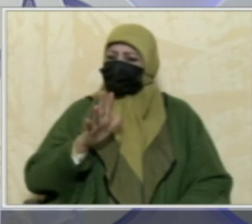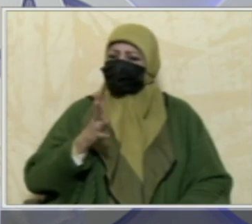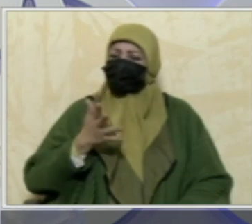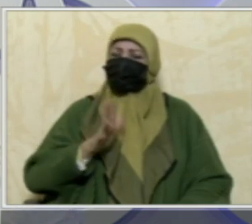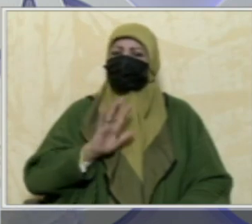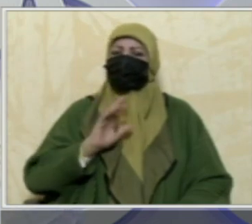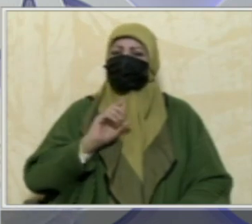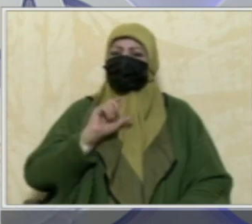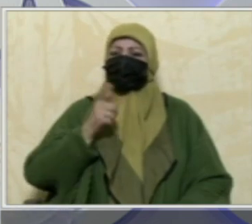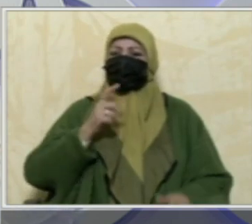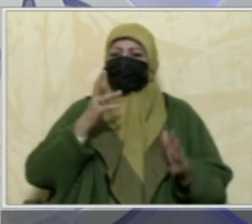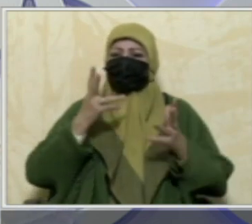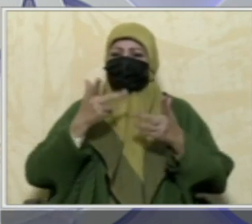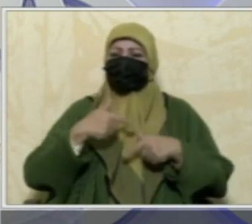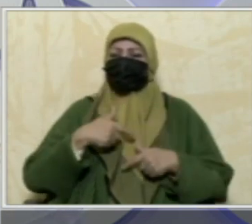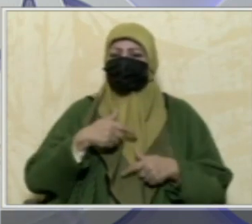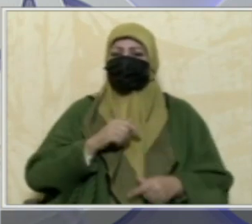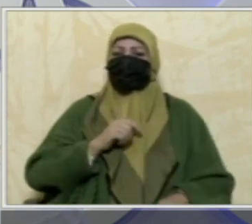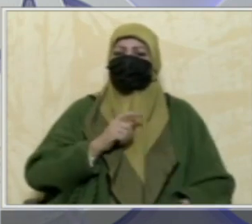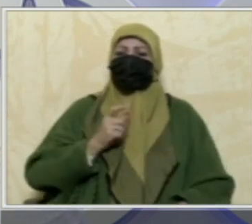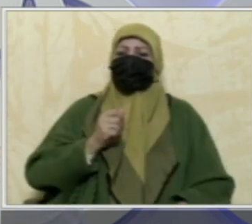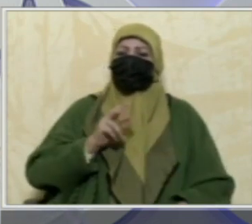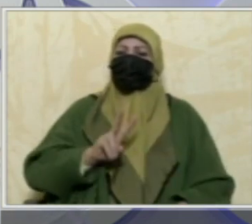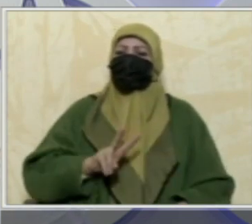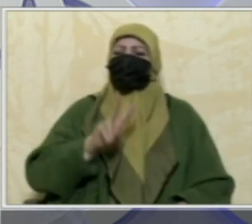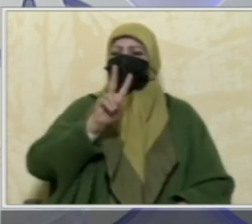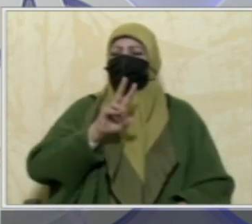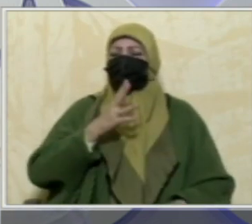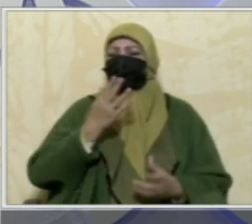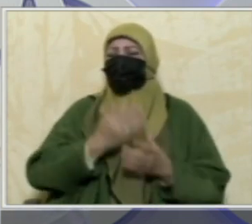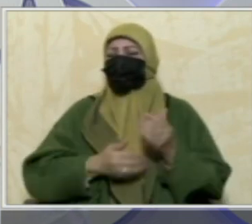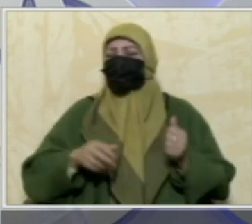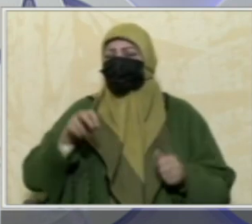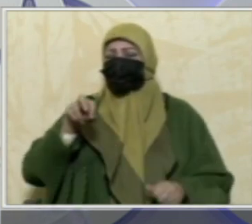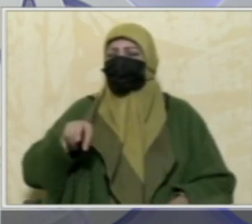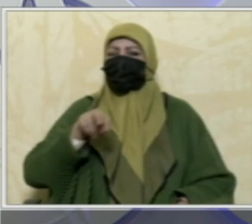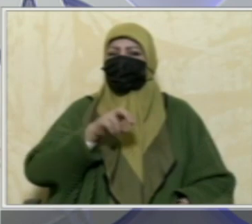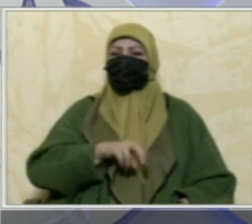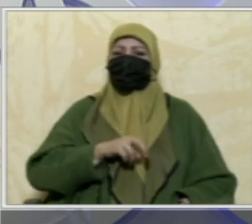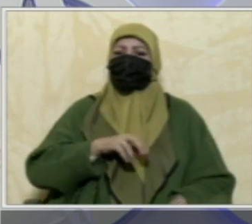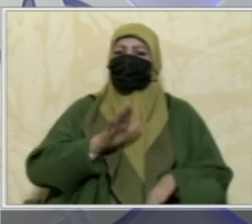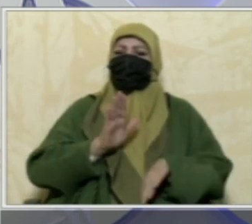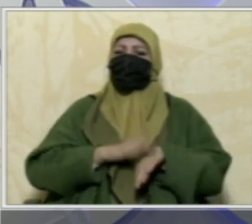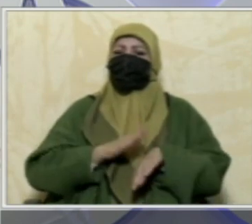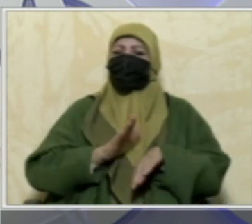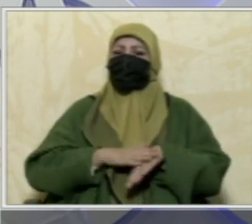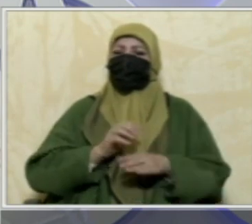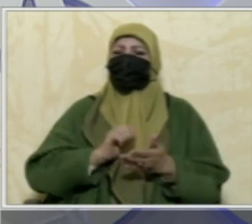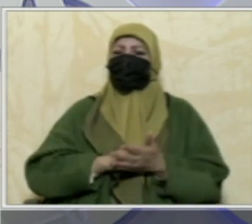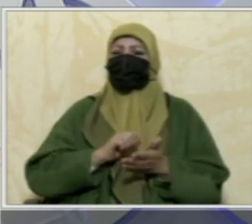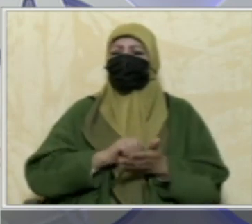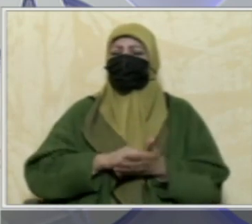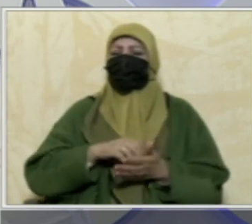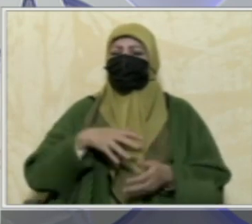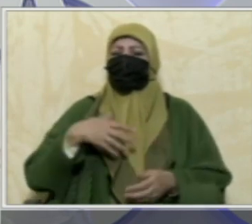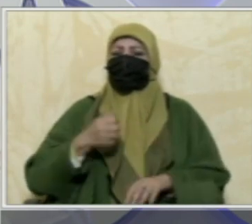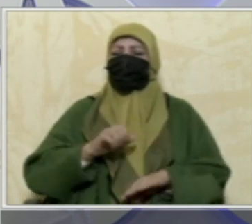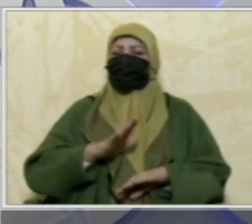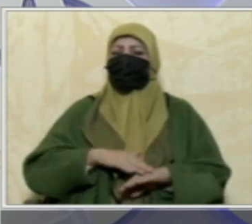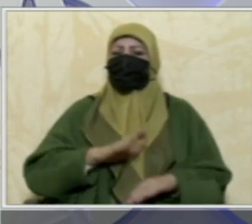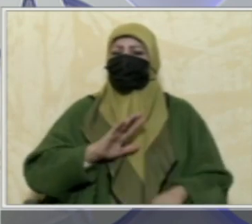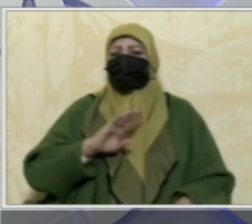سبع صغار والله ثمانيه وراني ساكن بالايجار وكذا اقول له الاضحيه ليست سنه في حق نحن